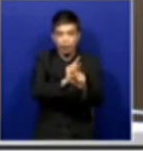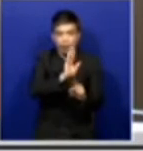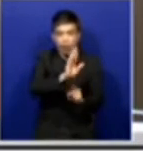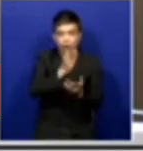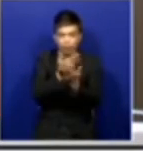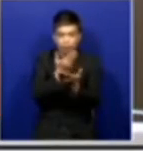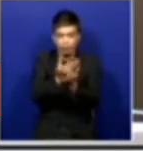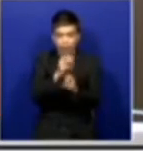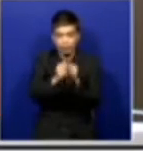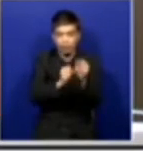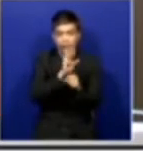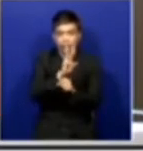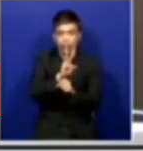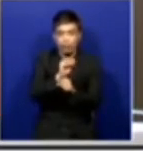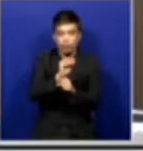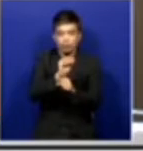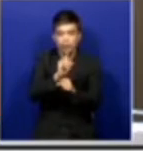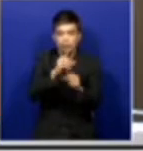ปี2561นะฮะ